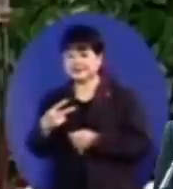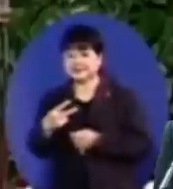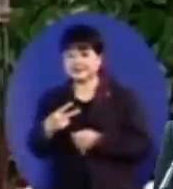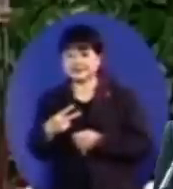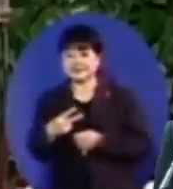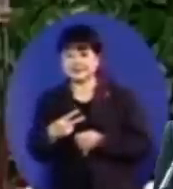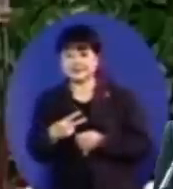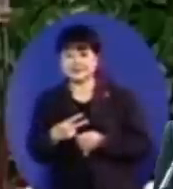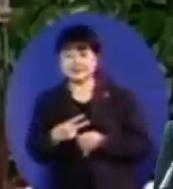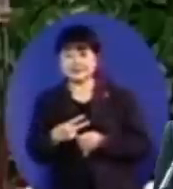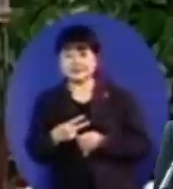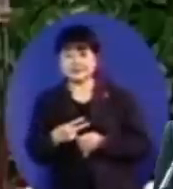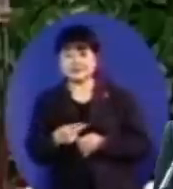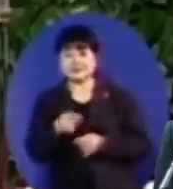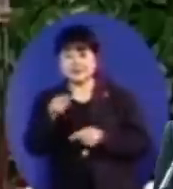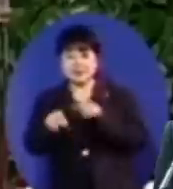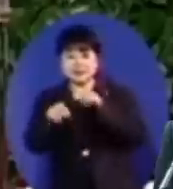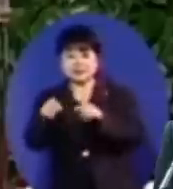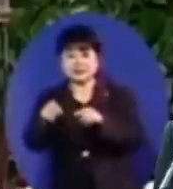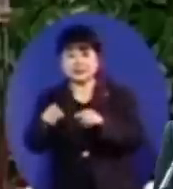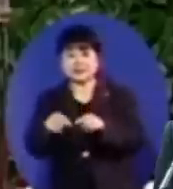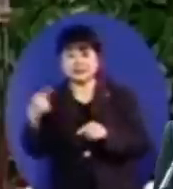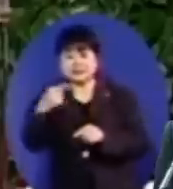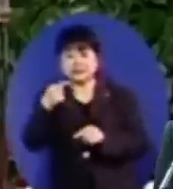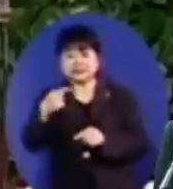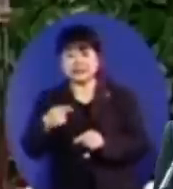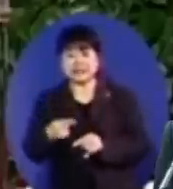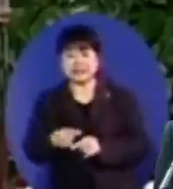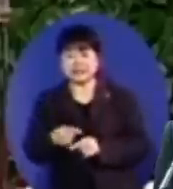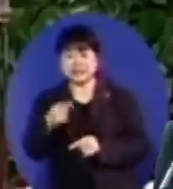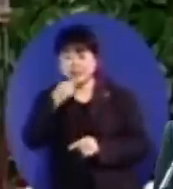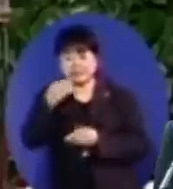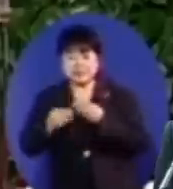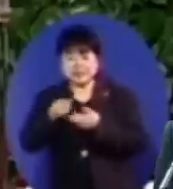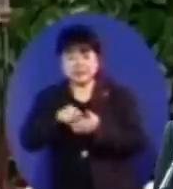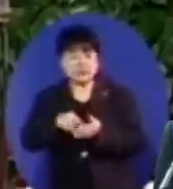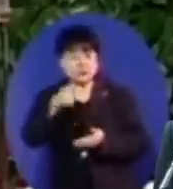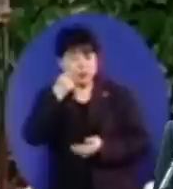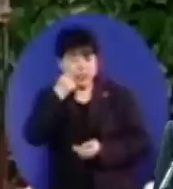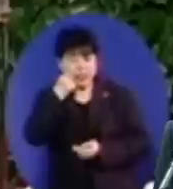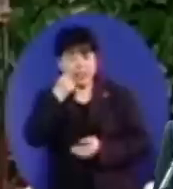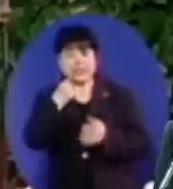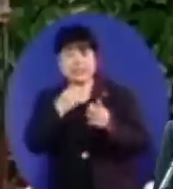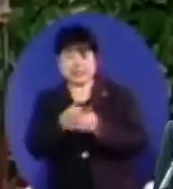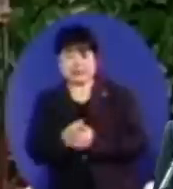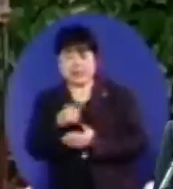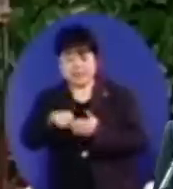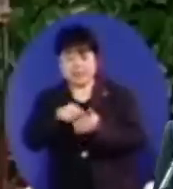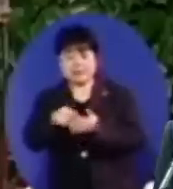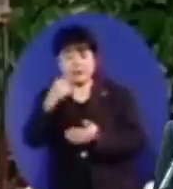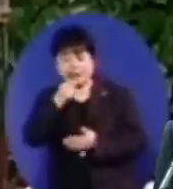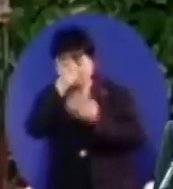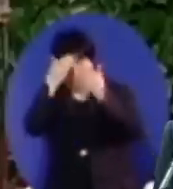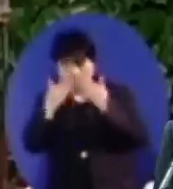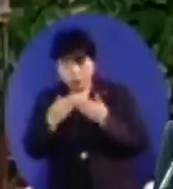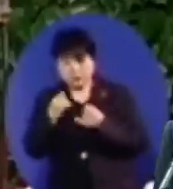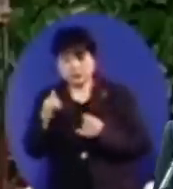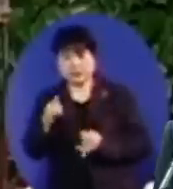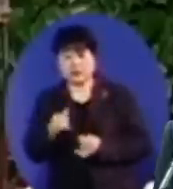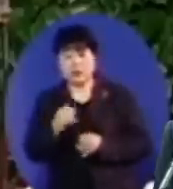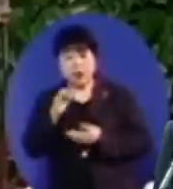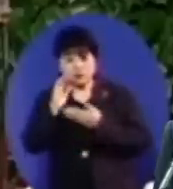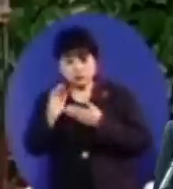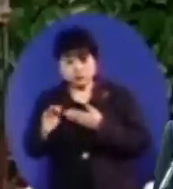나와서 다른 데는 않습니다. 그러면 아, 자기 천냥 못 갚았구나. 아, 그래 나라 돈 천냥 먹고 못 갚아서 감옥에 갇힌 사람이 몇 달